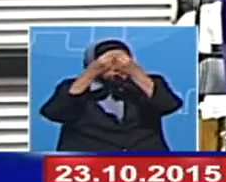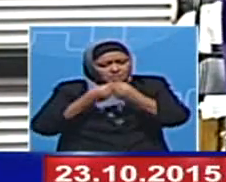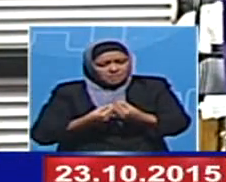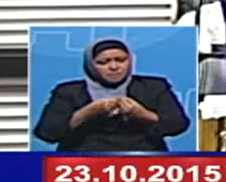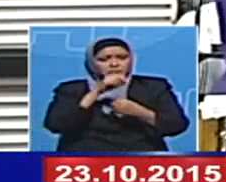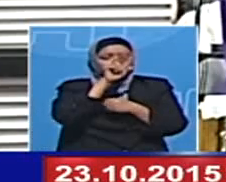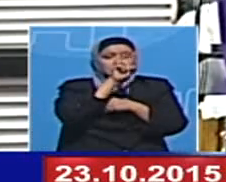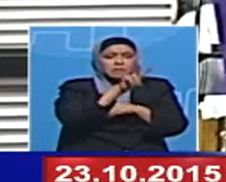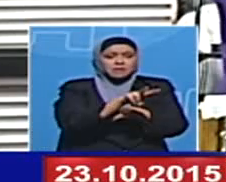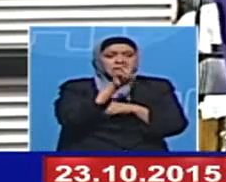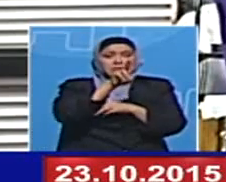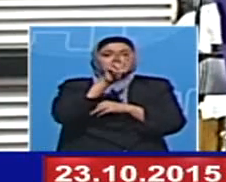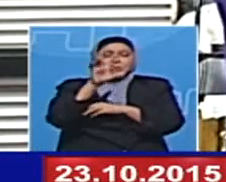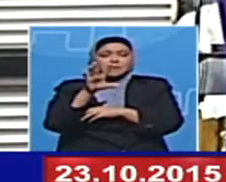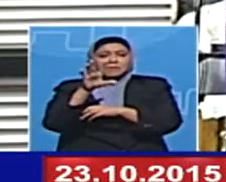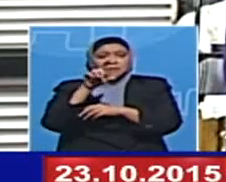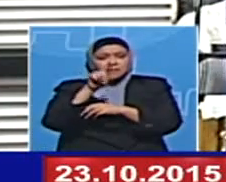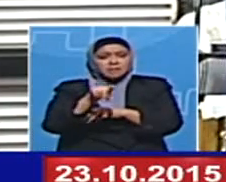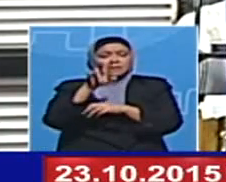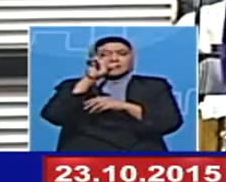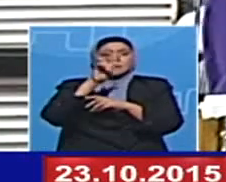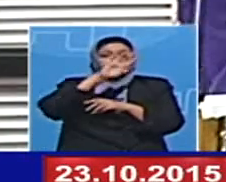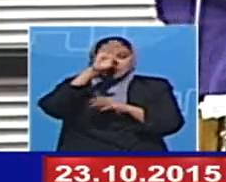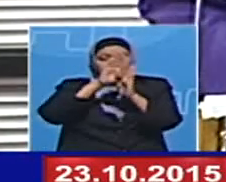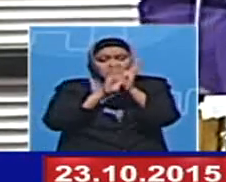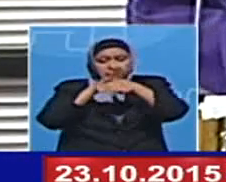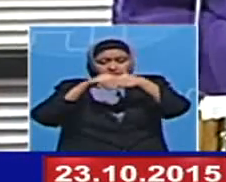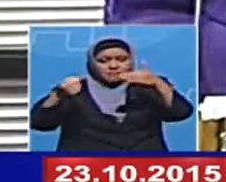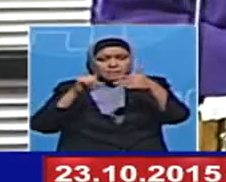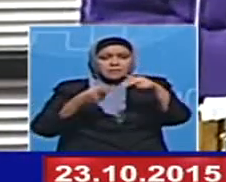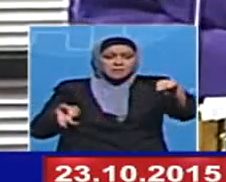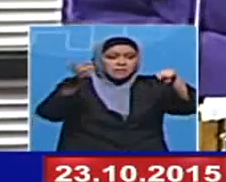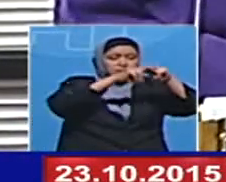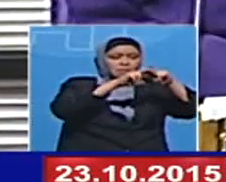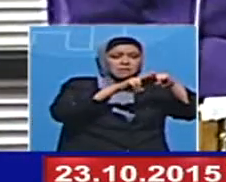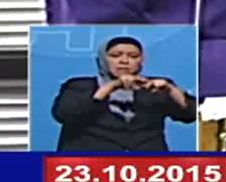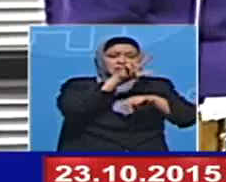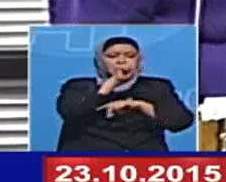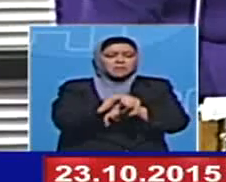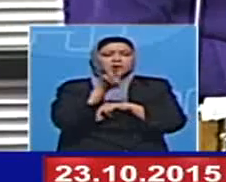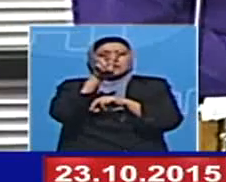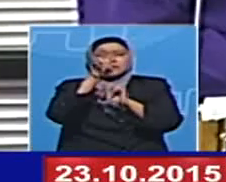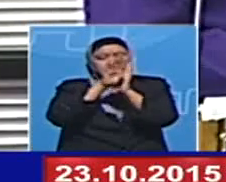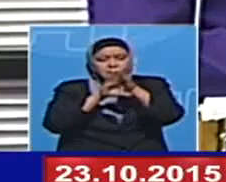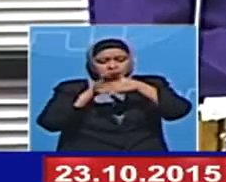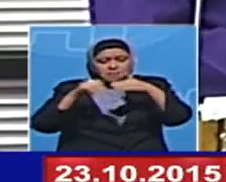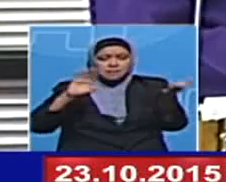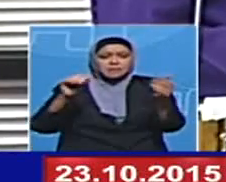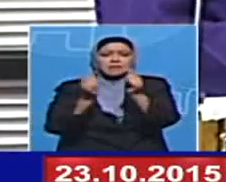r25.7 bilion yakni peningkatan sebanyak r.2 bilion berbanding